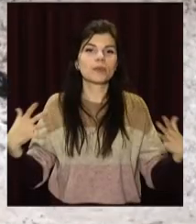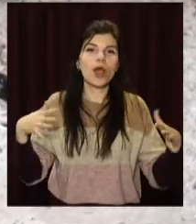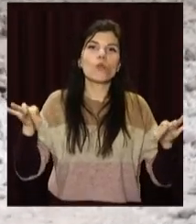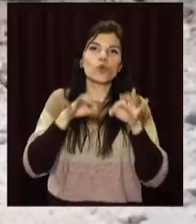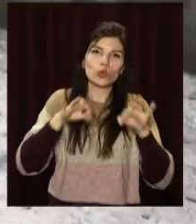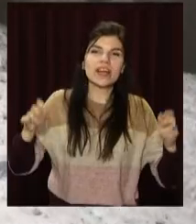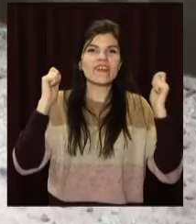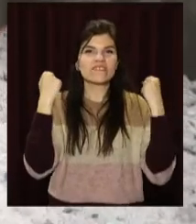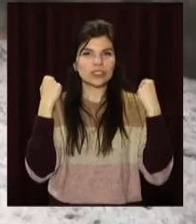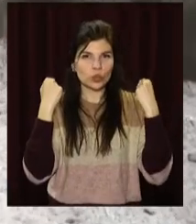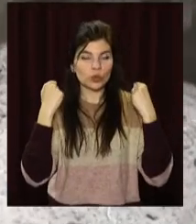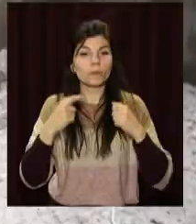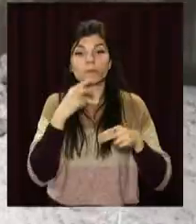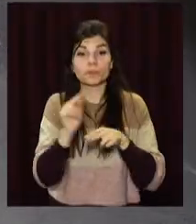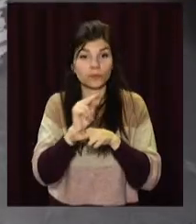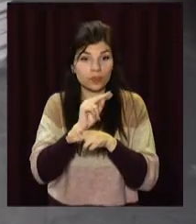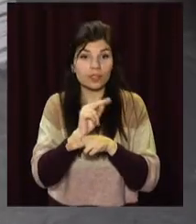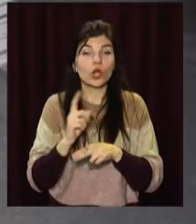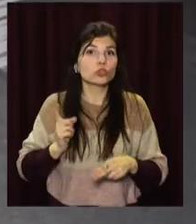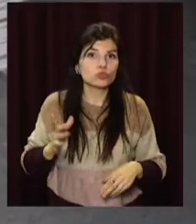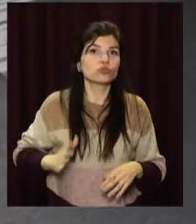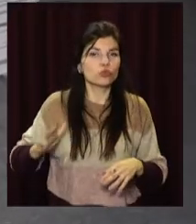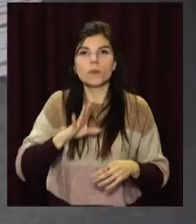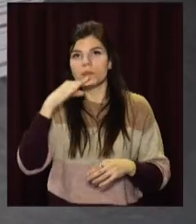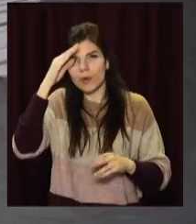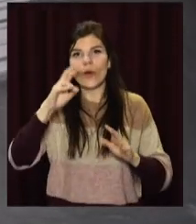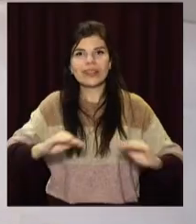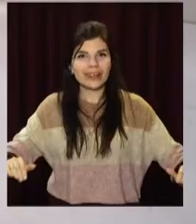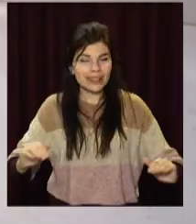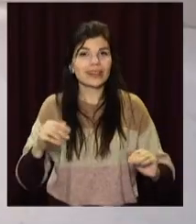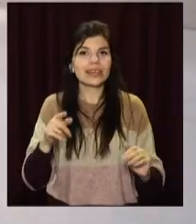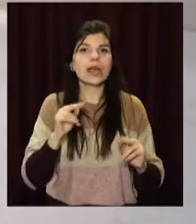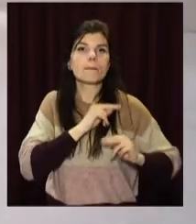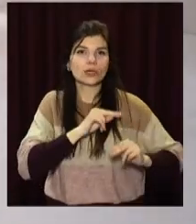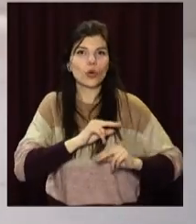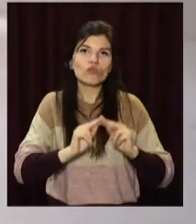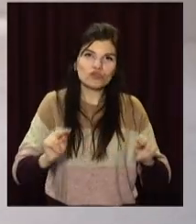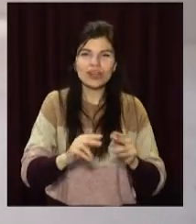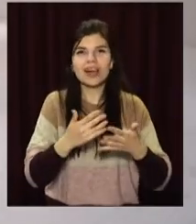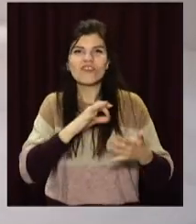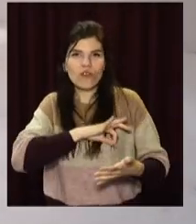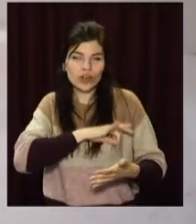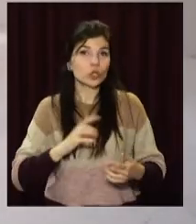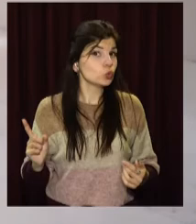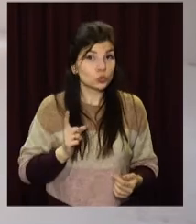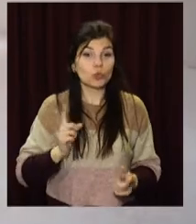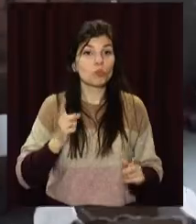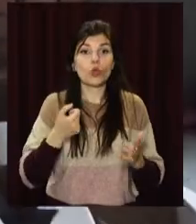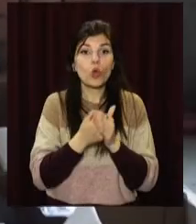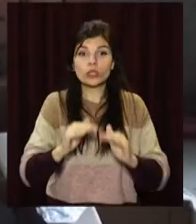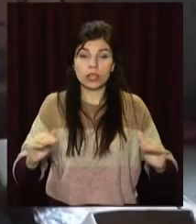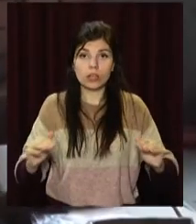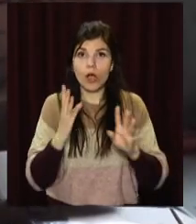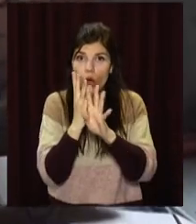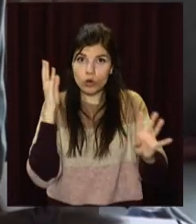і фізкультурою. Завершення робіт з нетерпінням чекають батьки малюків та працівники дошкільного закладу. Бо зараз, кажуть, до дитсадка